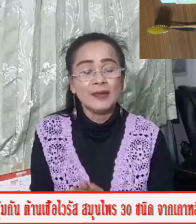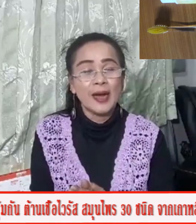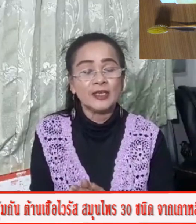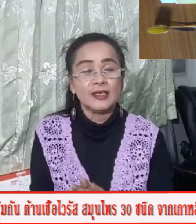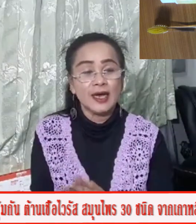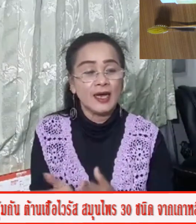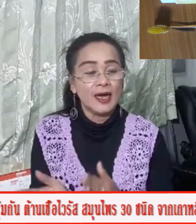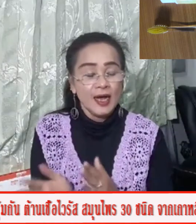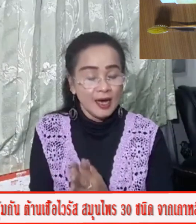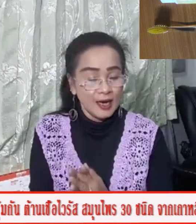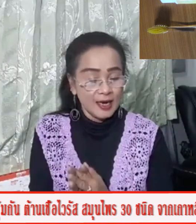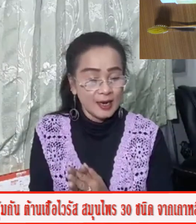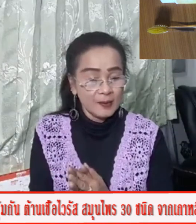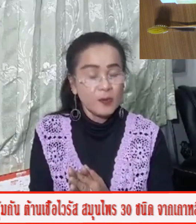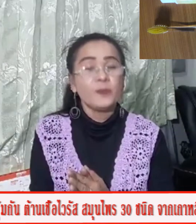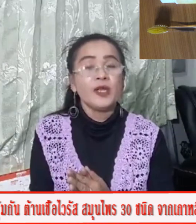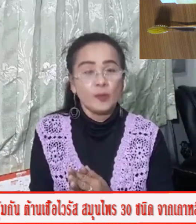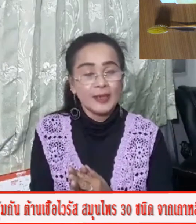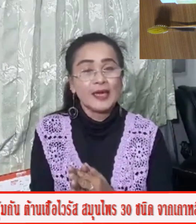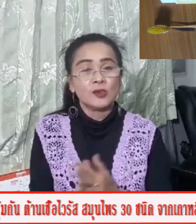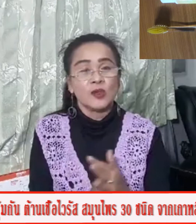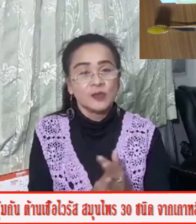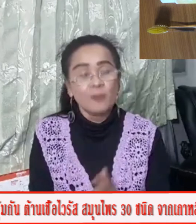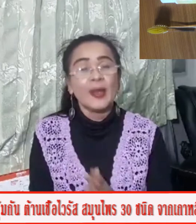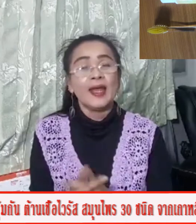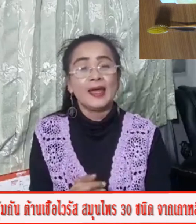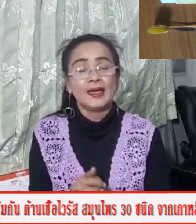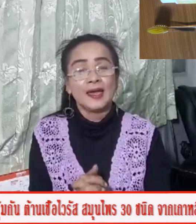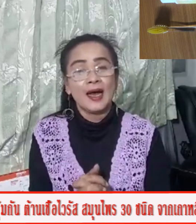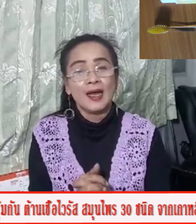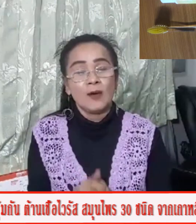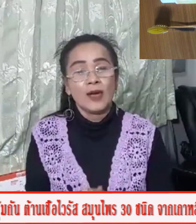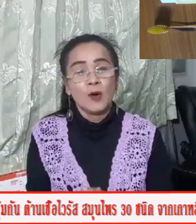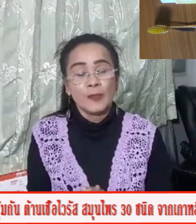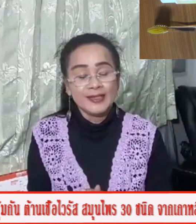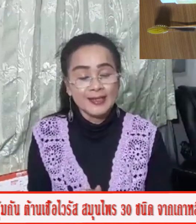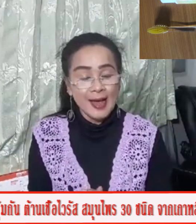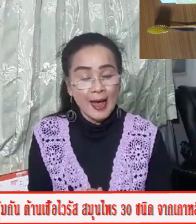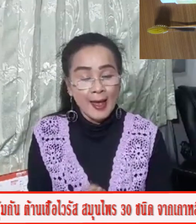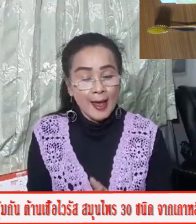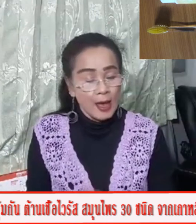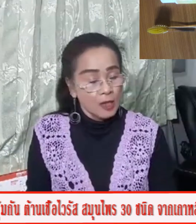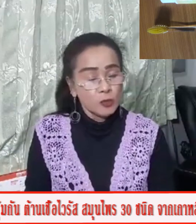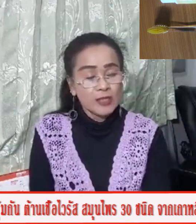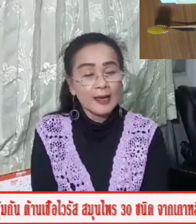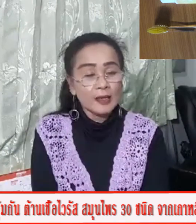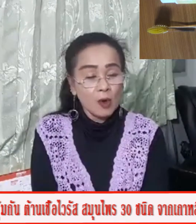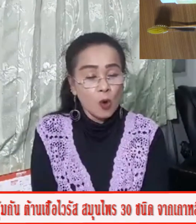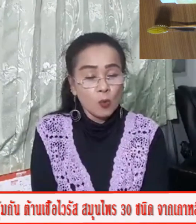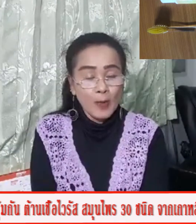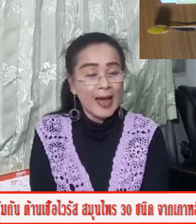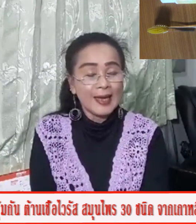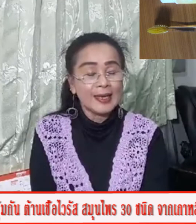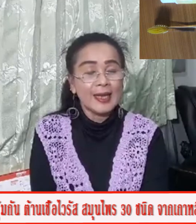ที่ไปนะคะพบพี่น้องประชาชนสสเป้นะคะวราพรเพชรจินดาทุกท่านล